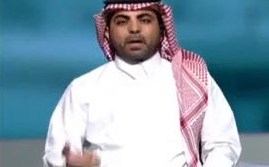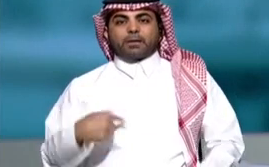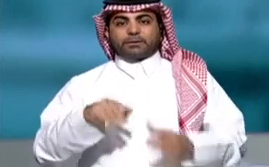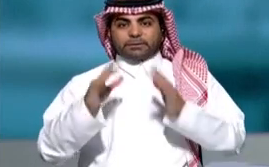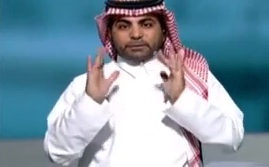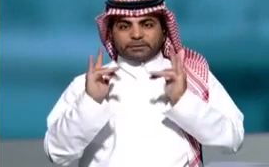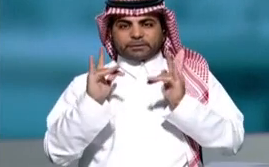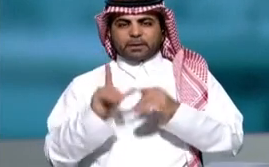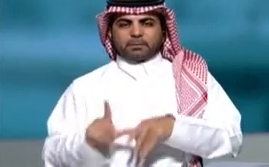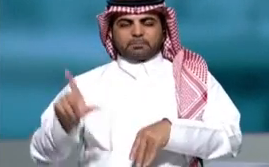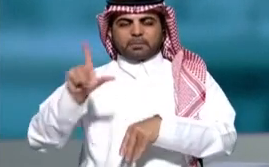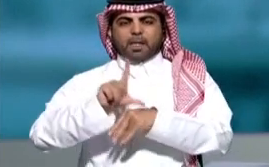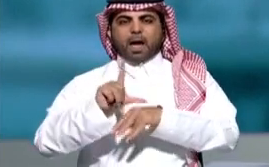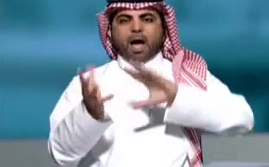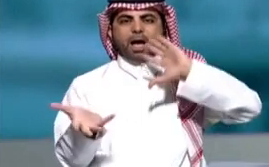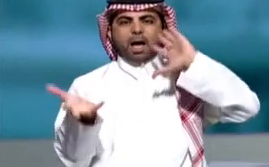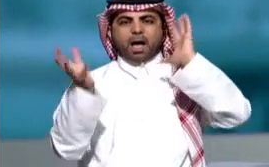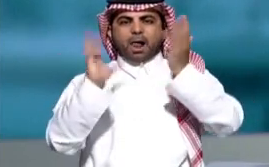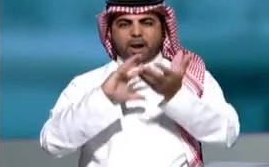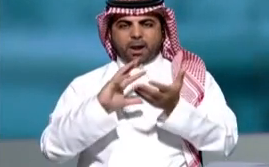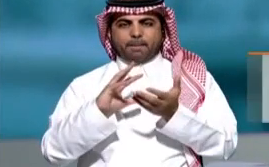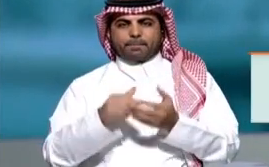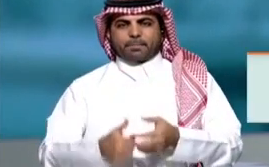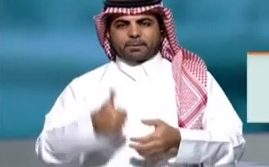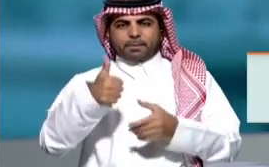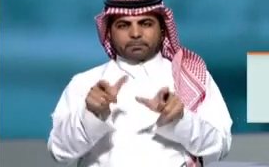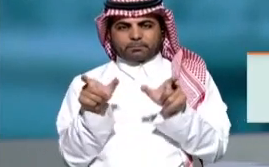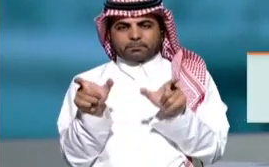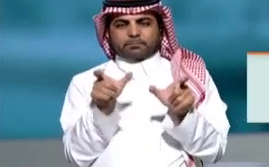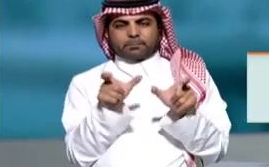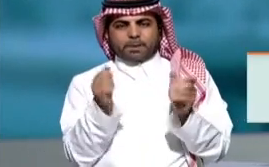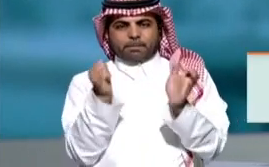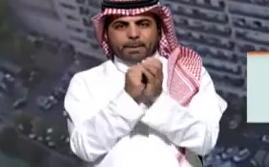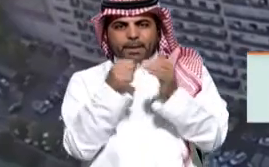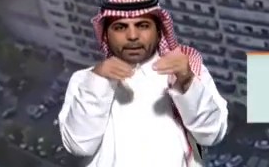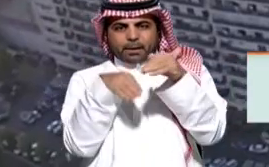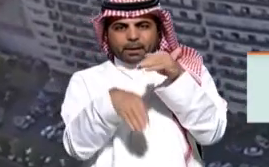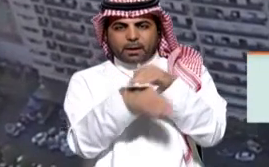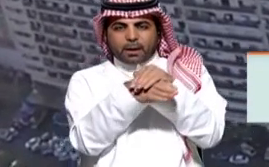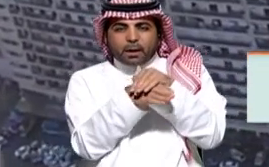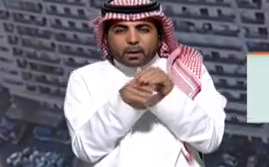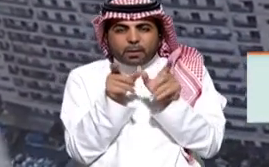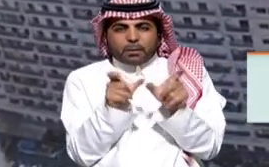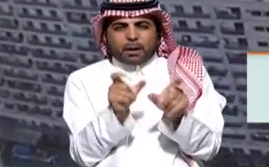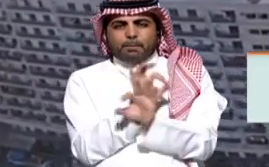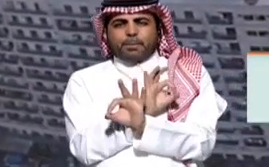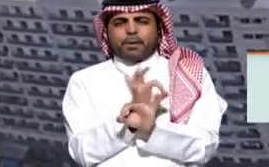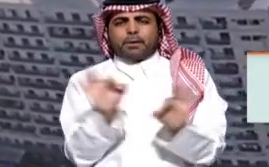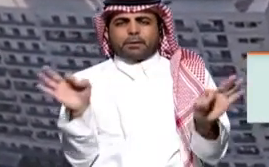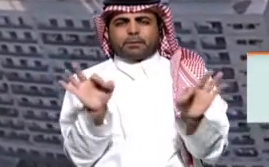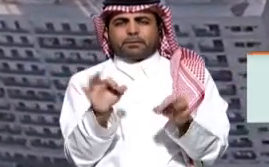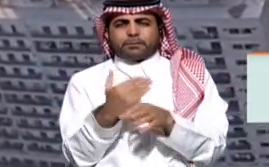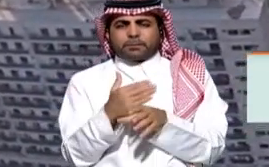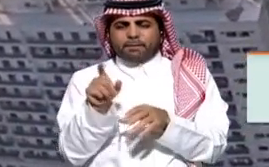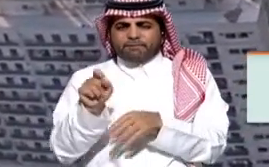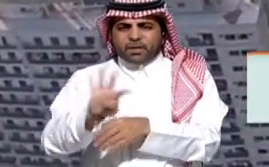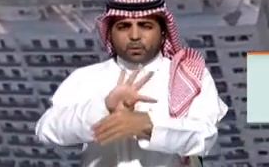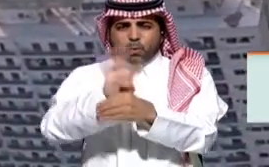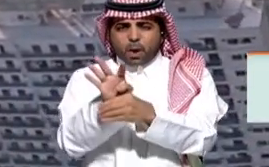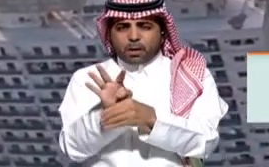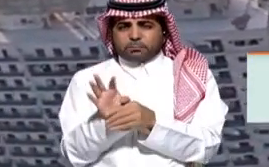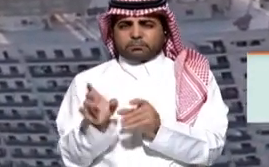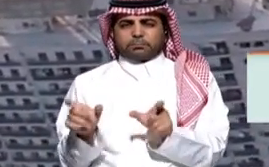وقد تصدرت مدينة جدة مدن العالم في الالتزام بالعزل المنزلي كإجراء احترازي ضد فيروس كورونا،